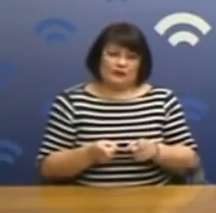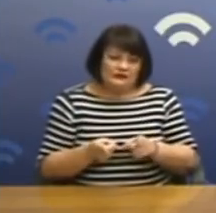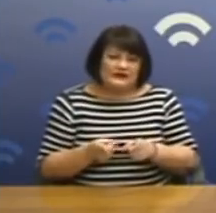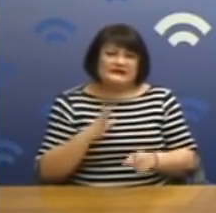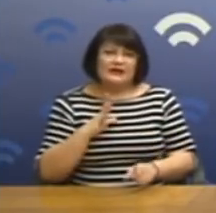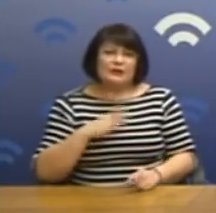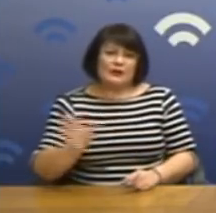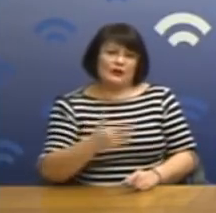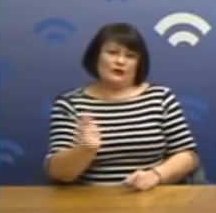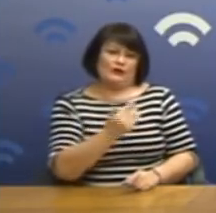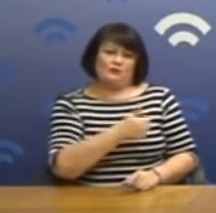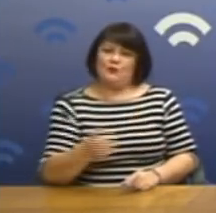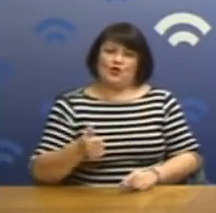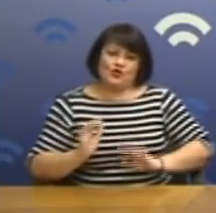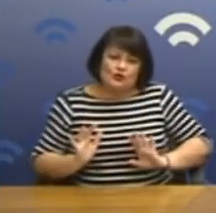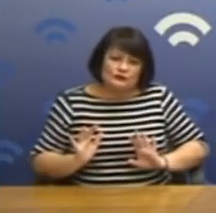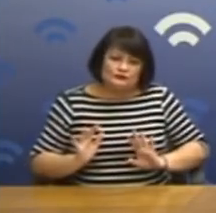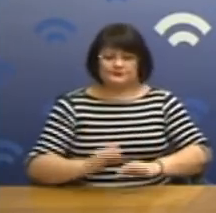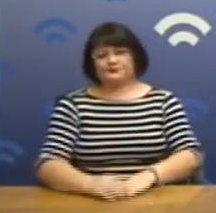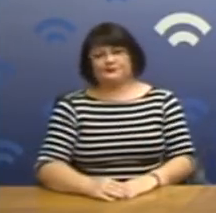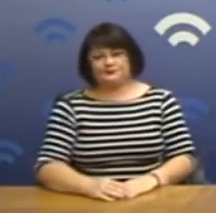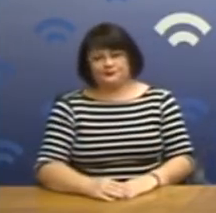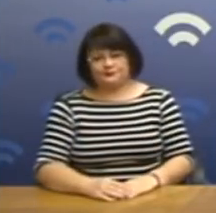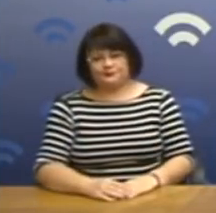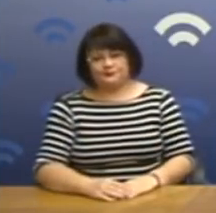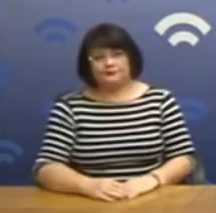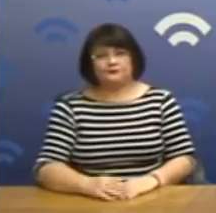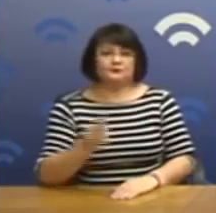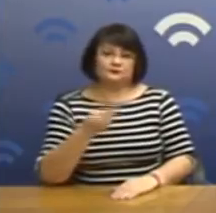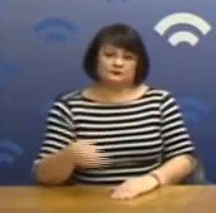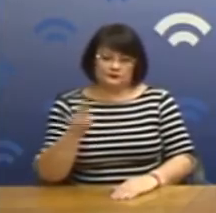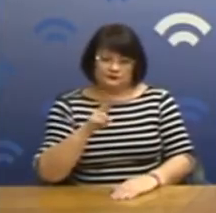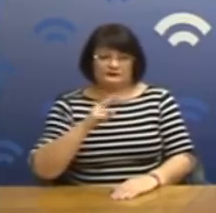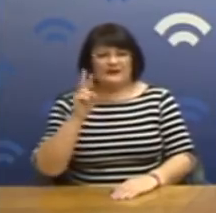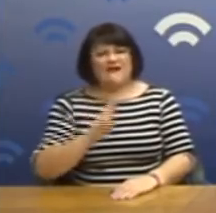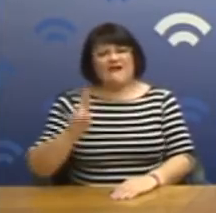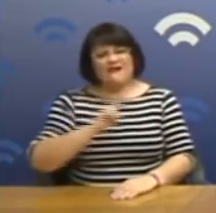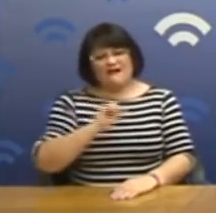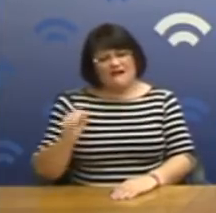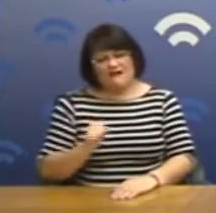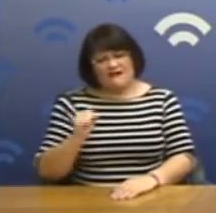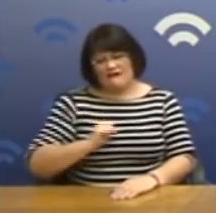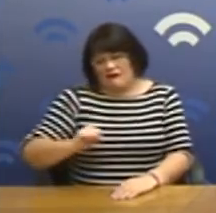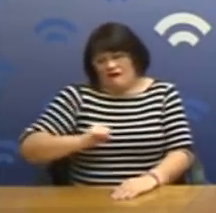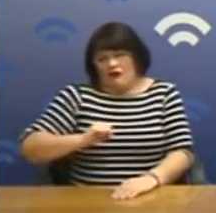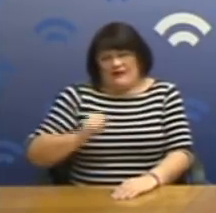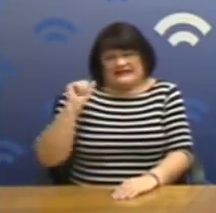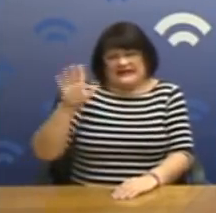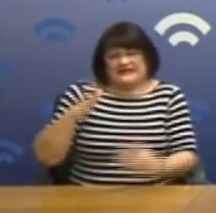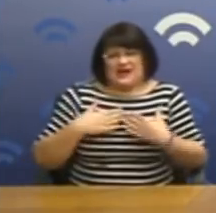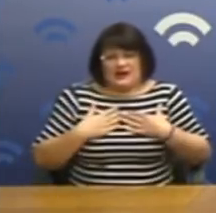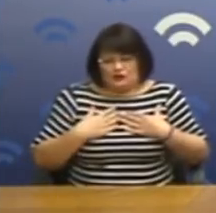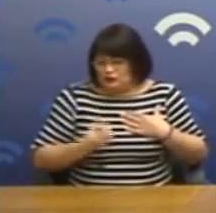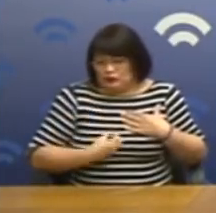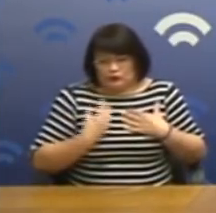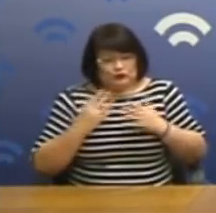υλοποιεί. Και την ίδια στιγμή θα έχουν αυξηθεί τα ρατσιστικά, τα ξενοφοβικά ένστικτα, όπως διαφαίνεται ήδη